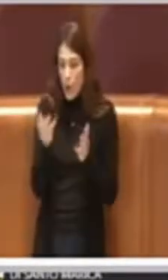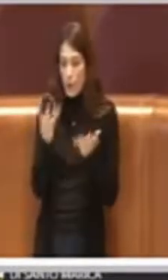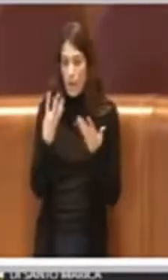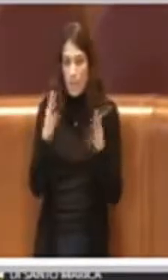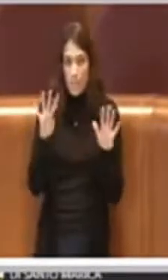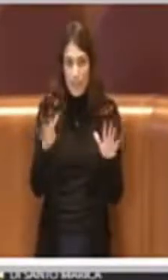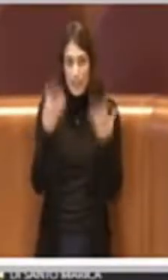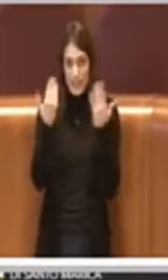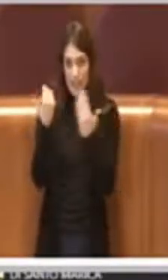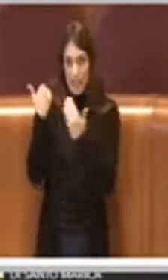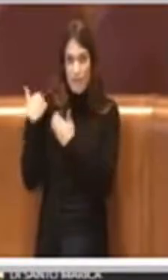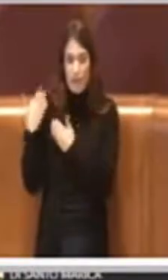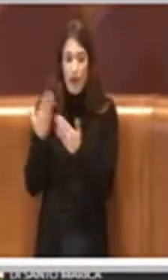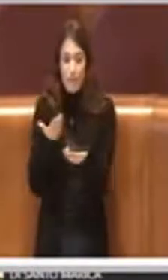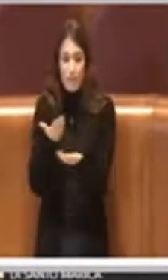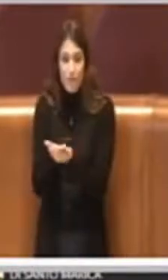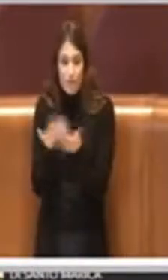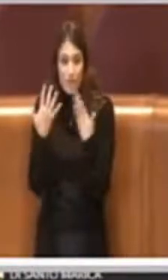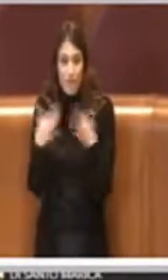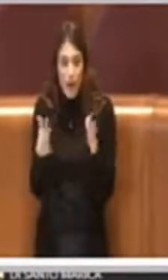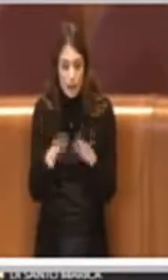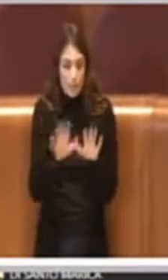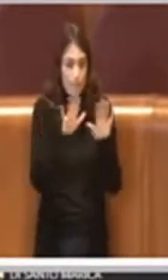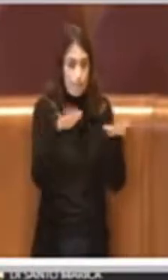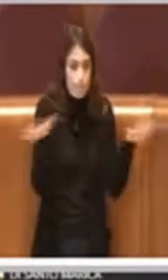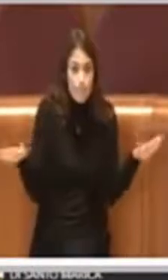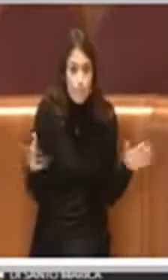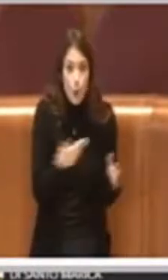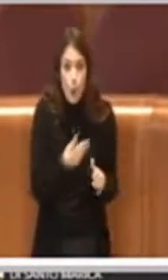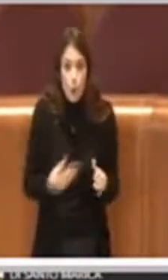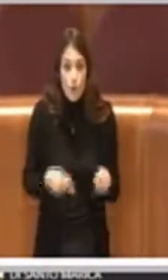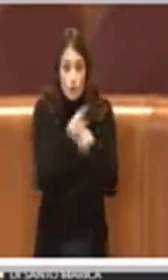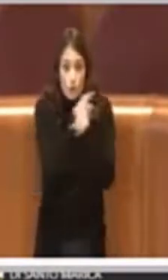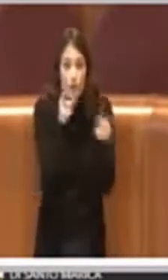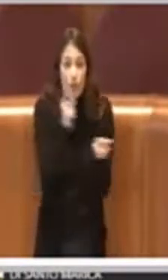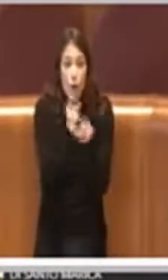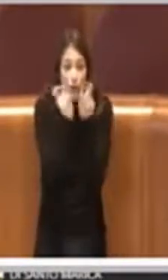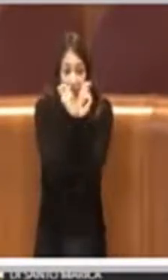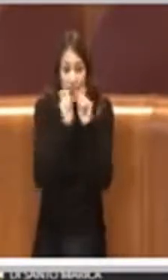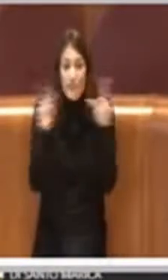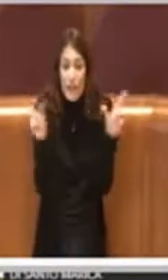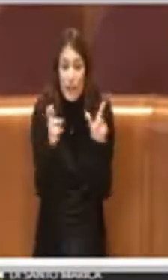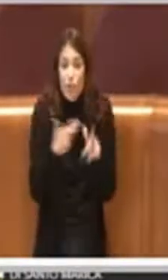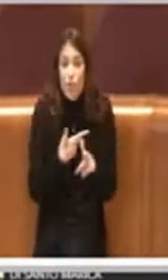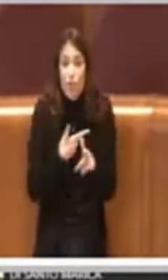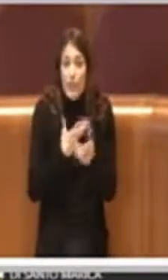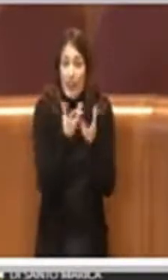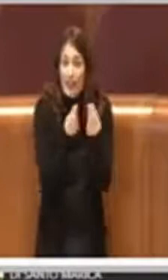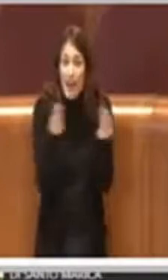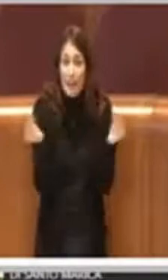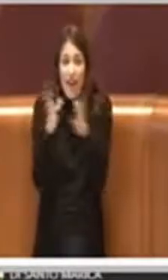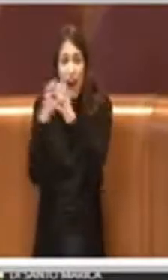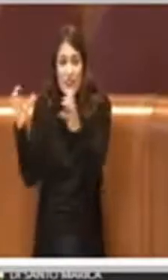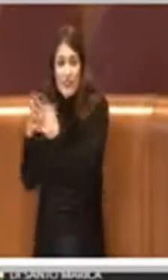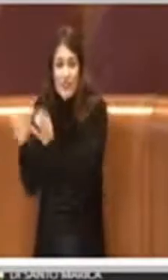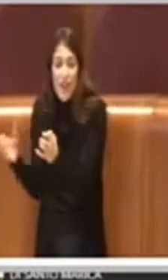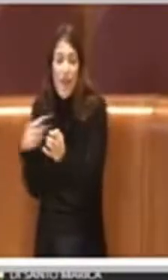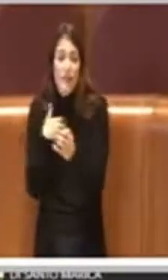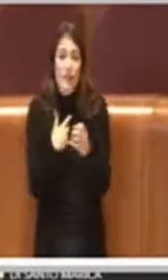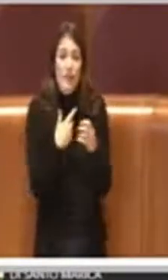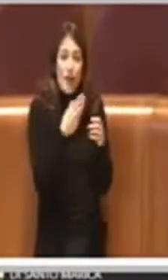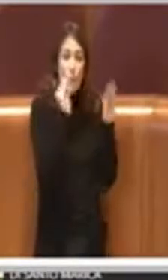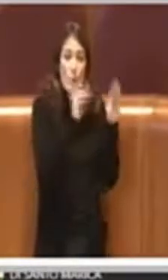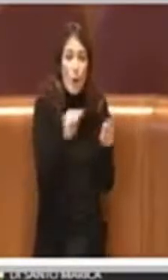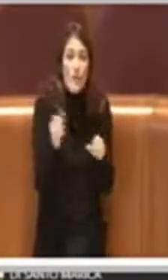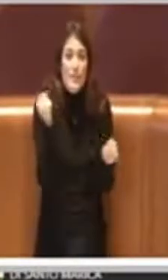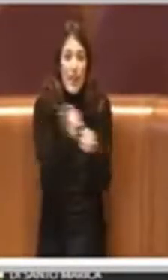delibera. Signori consiglieri, vi dovete svegliare. Ci sono migliaia di aziende, decine di migliaia di posti di lavoro che si